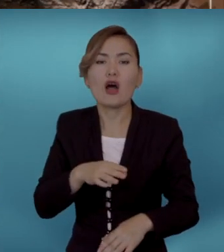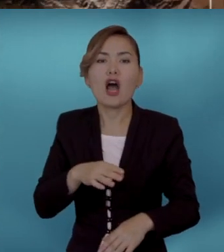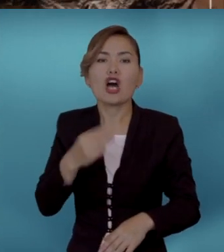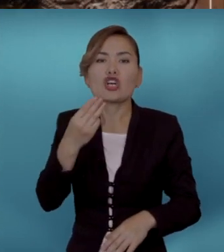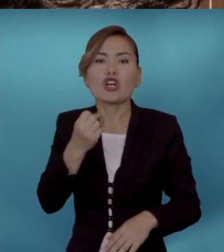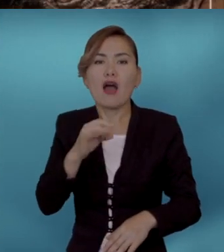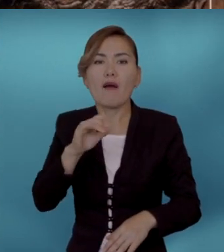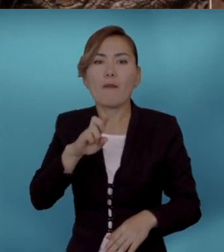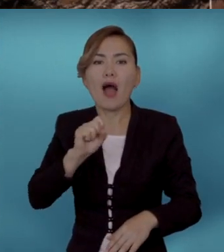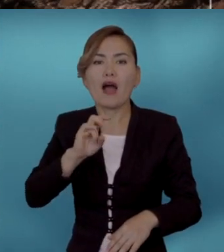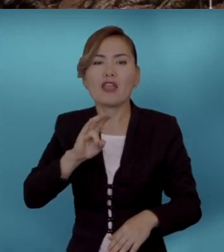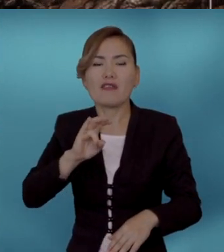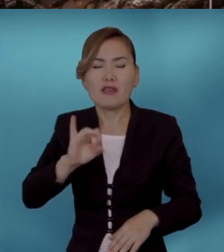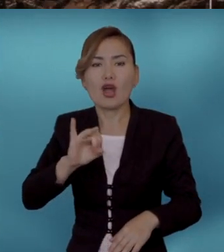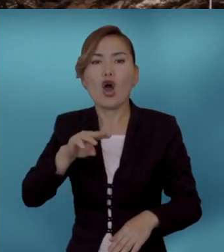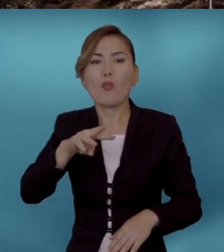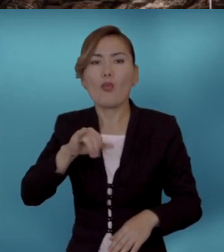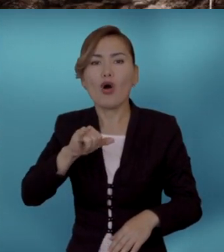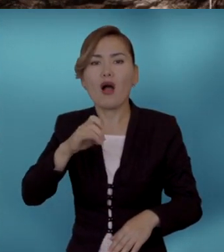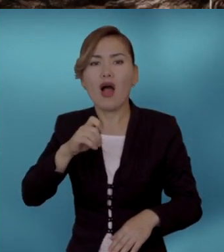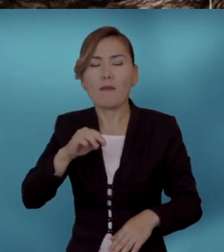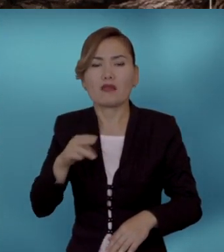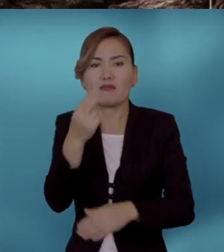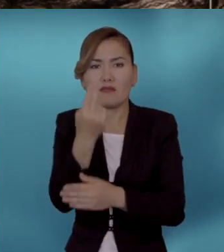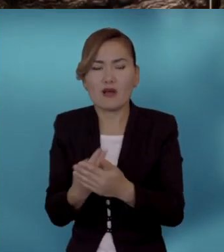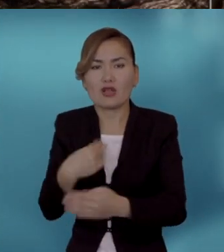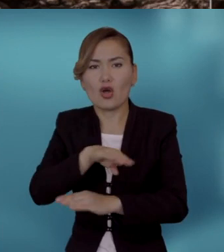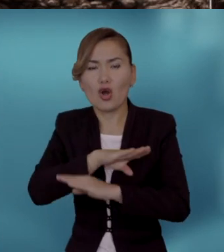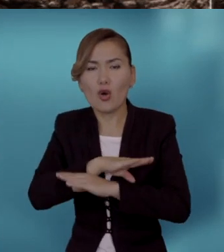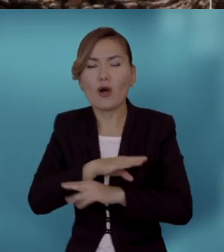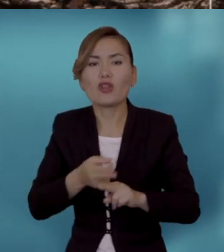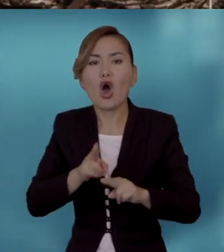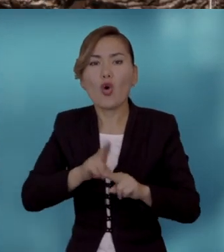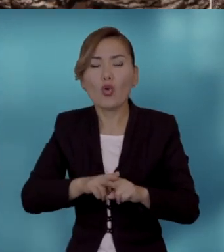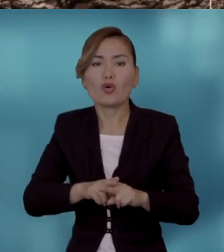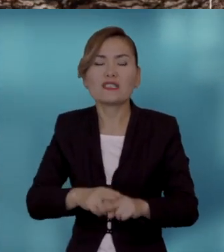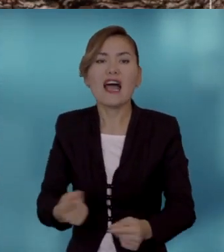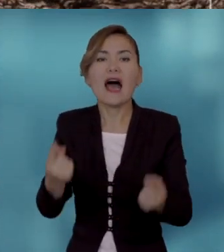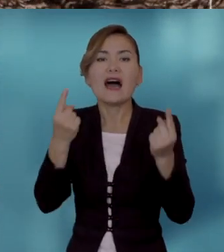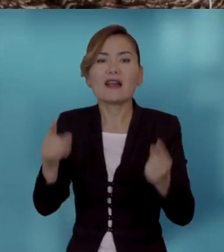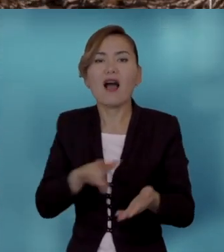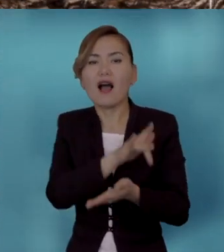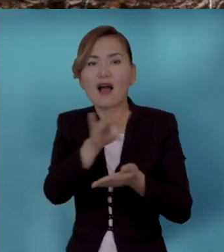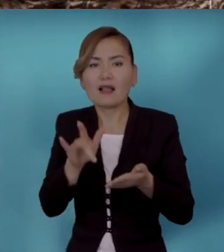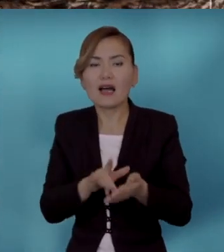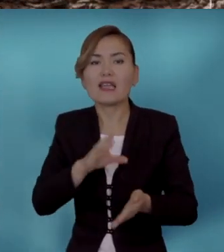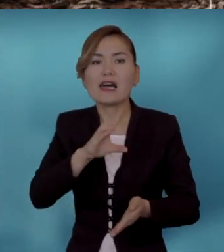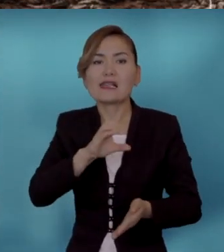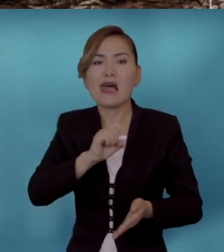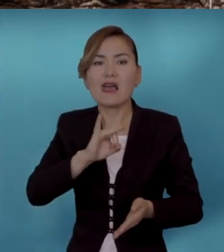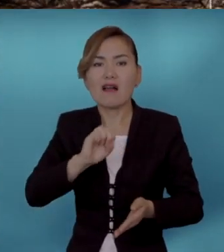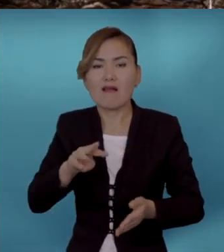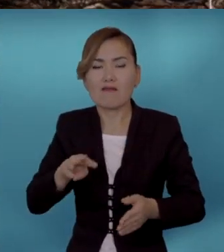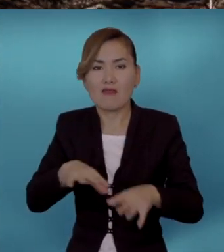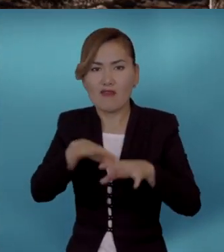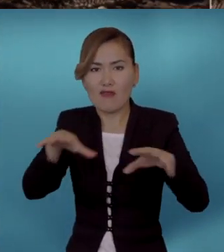көрсетіп, барлық көрші елдермен дипломатиялық қарым-қатынас орната білді. Осылайша Қазақ хандығының даңқы Батыс Еуропаға